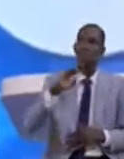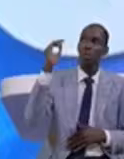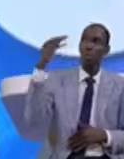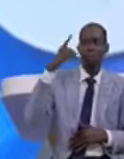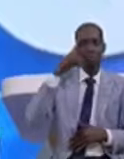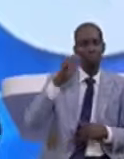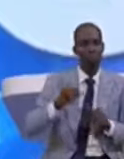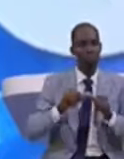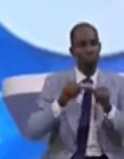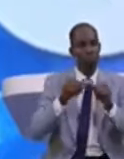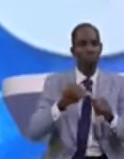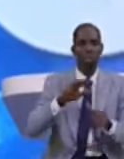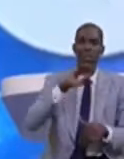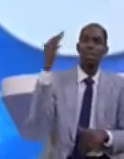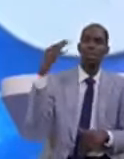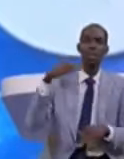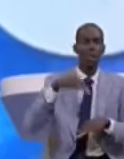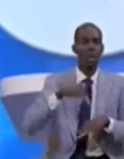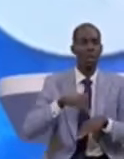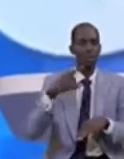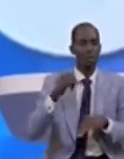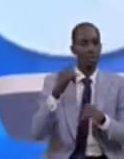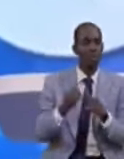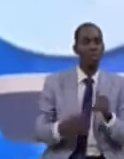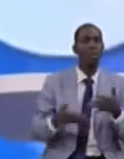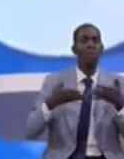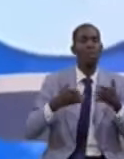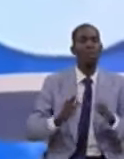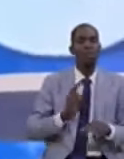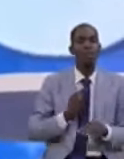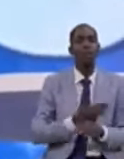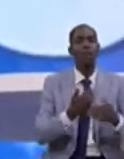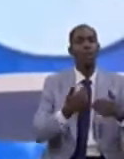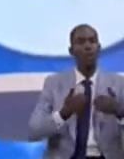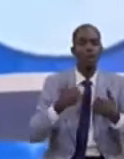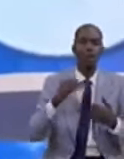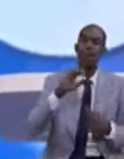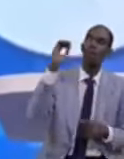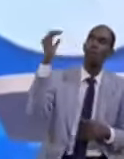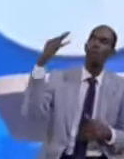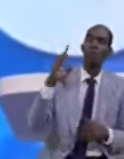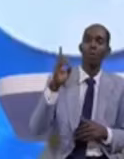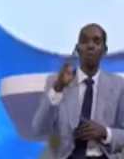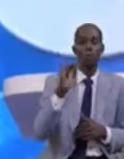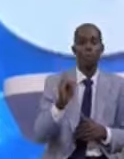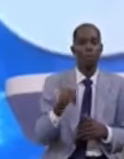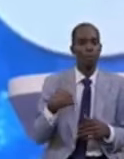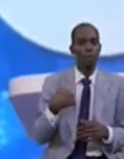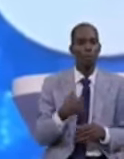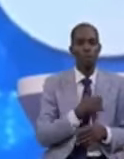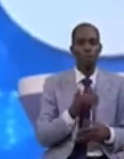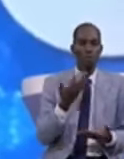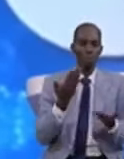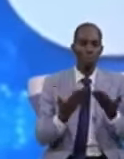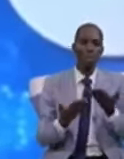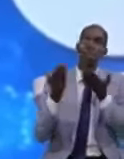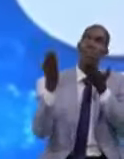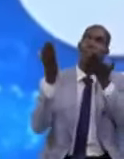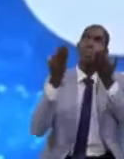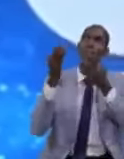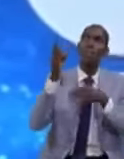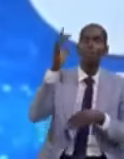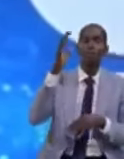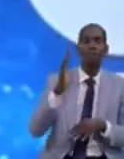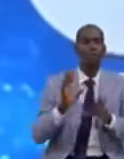grâce à la fin alors ayons la grâce en rendant un dieu un culte qu'il lui soit agréable